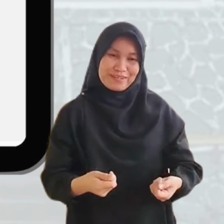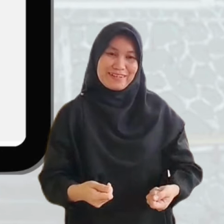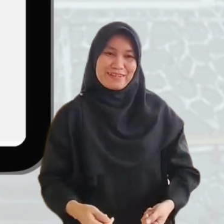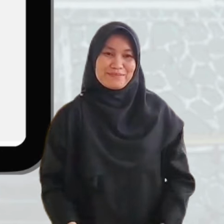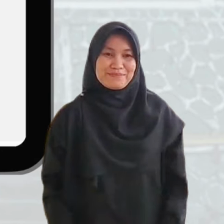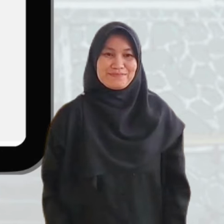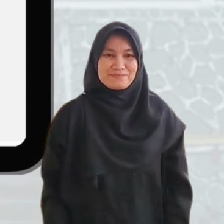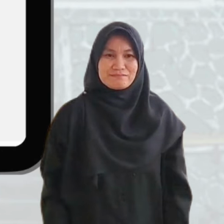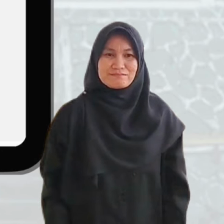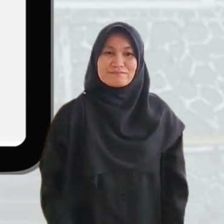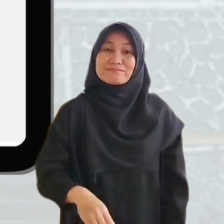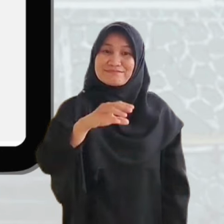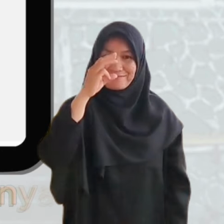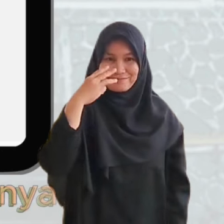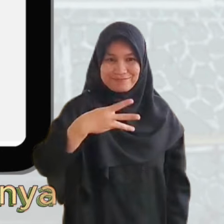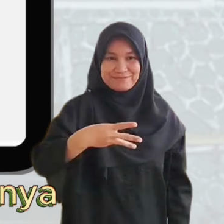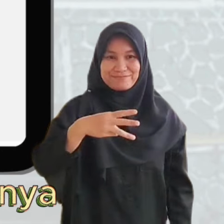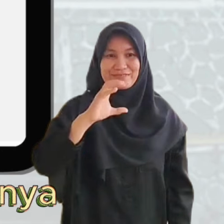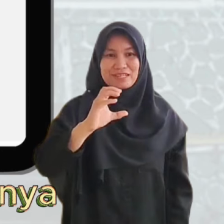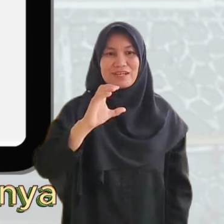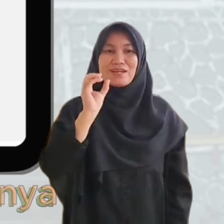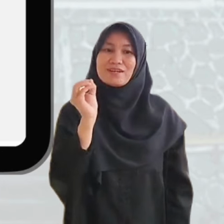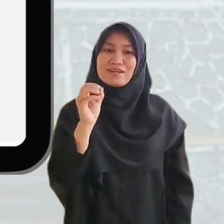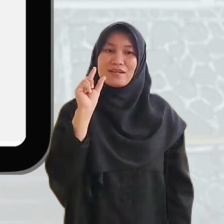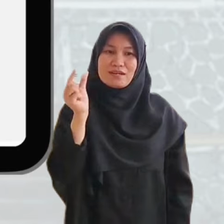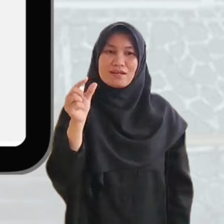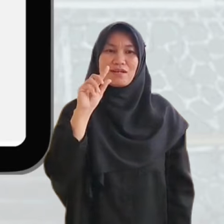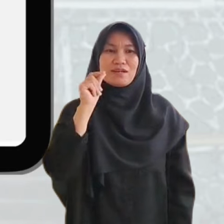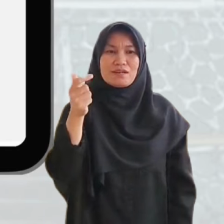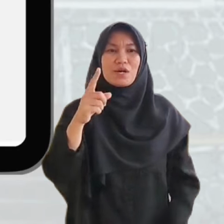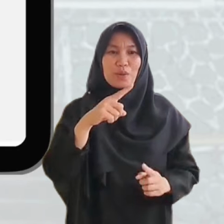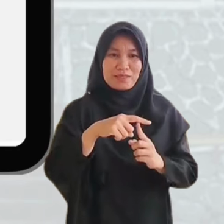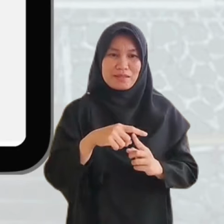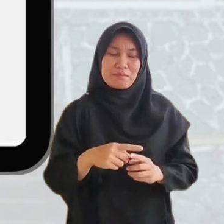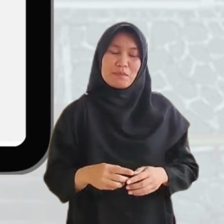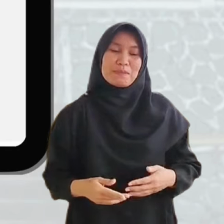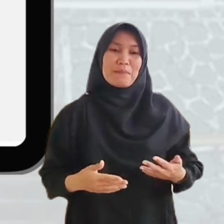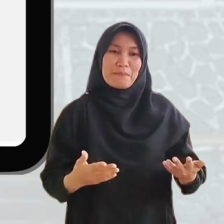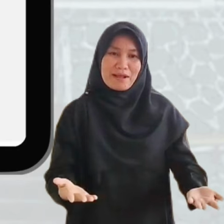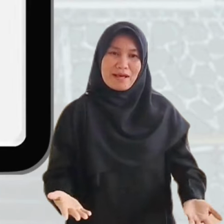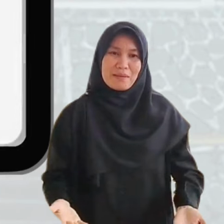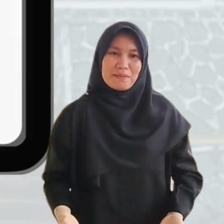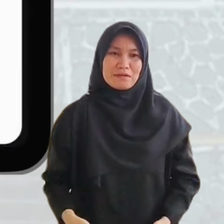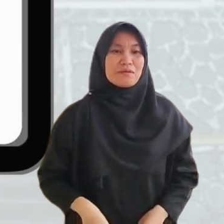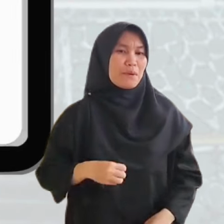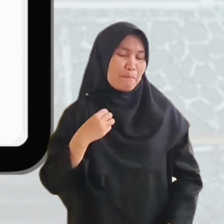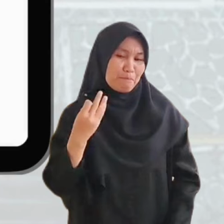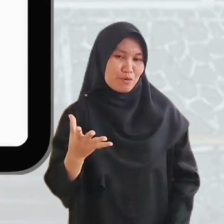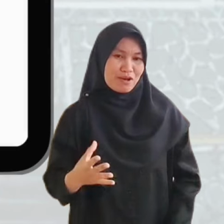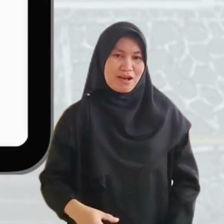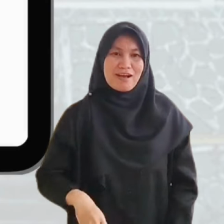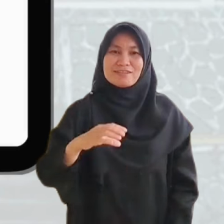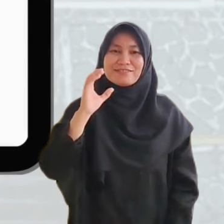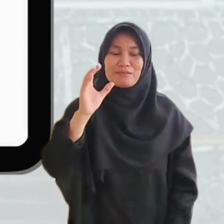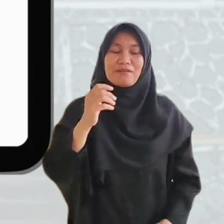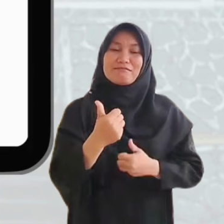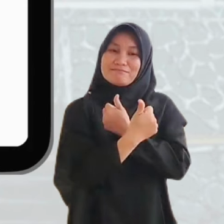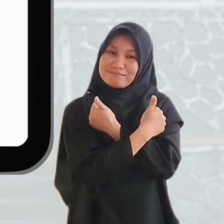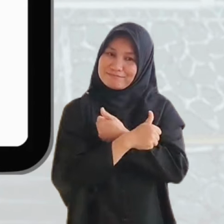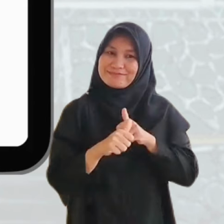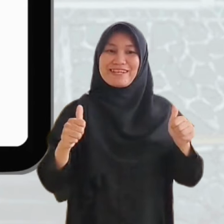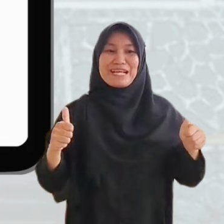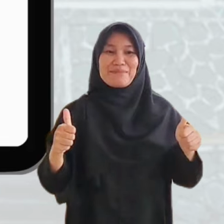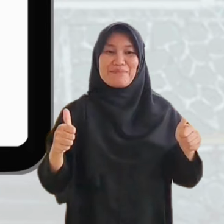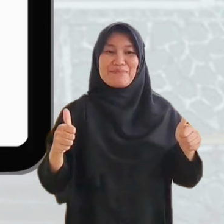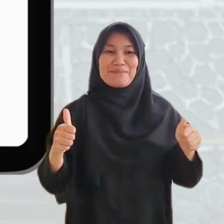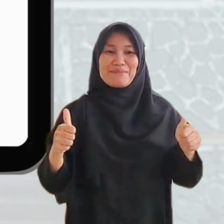pengadilan. Jadi, Anda tidak perlu ragu dalam menggunakannya. Sesuai dengan hukum yang berlaku, e-Court memberikan pengalaman layanan